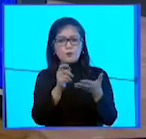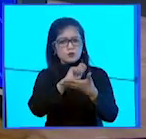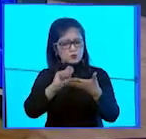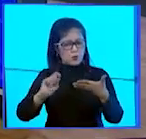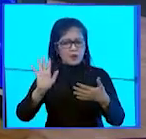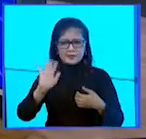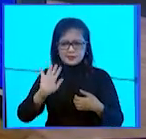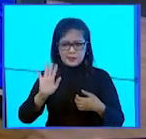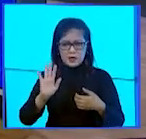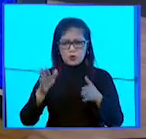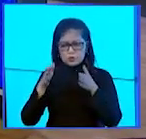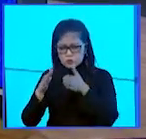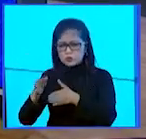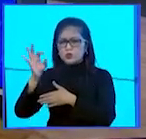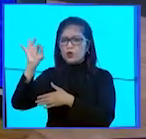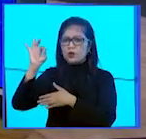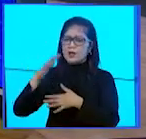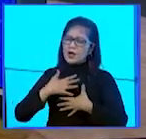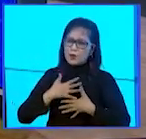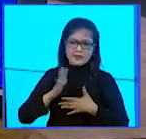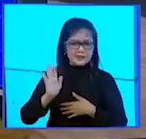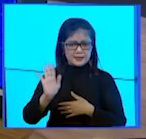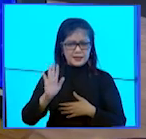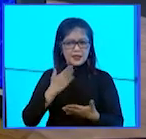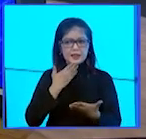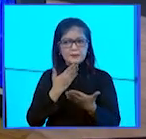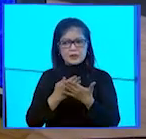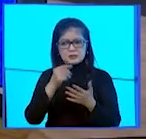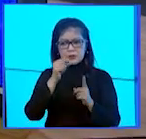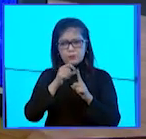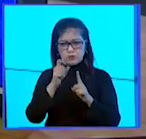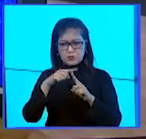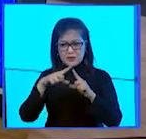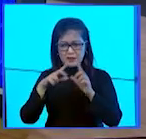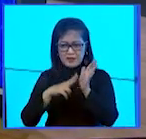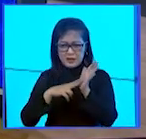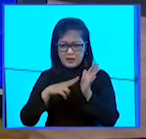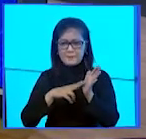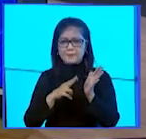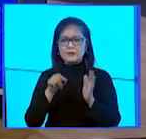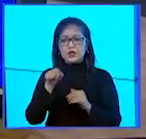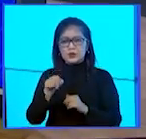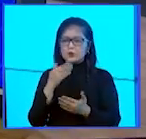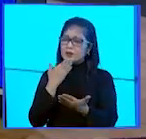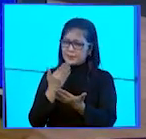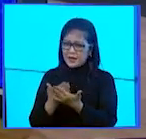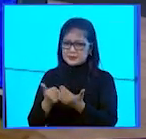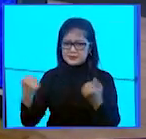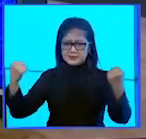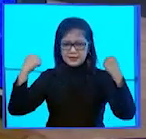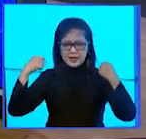bagi orangtua siswa Terima kasih Putra Nababan anggota Komisi 10 DPR atas waktunya bersama seputar inews yang RCTI sehat selalu Bang selamat